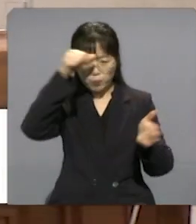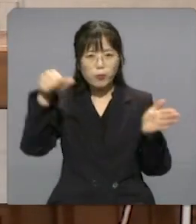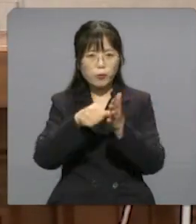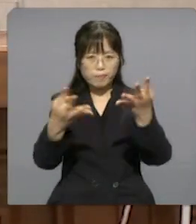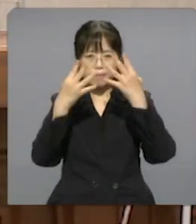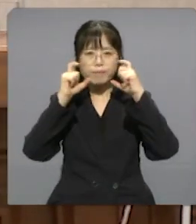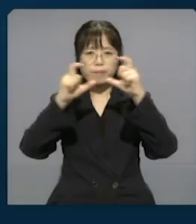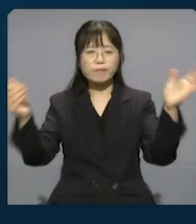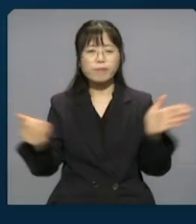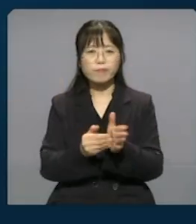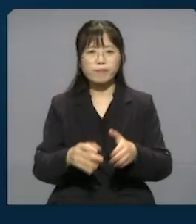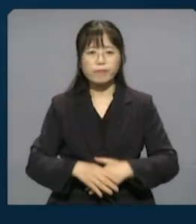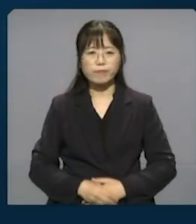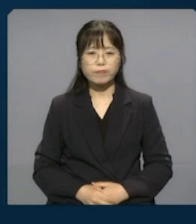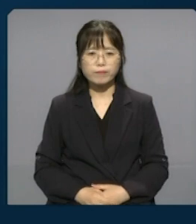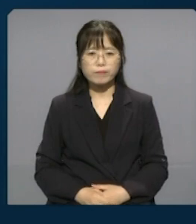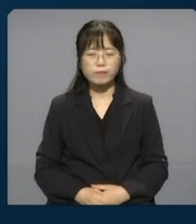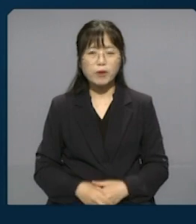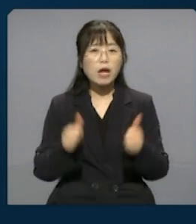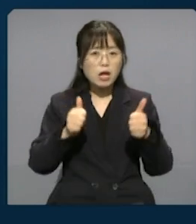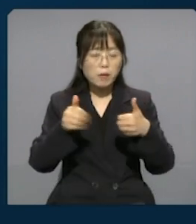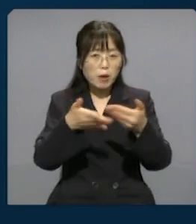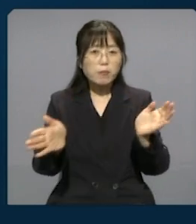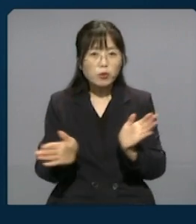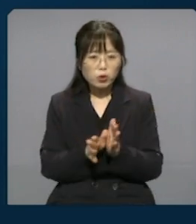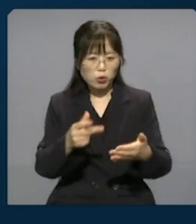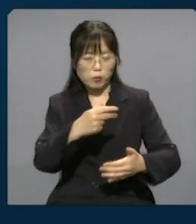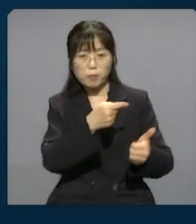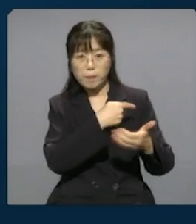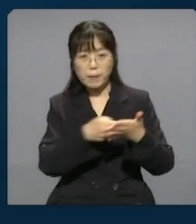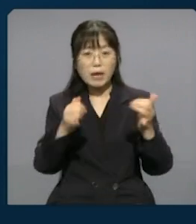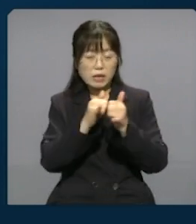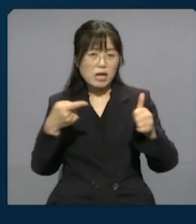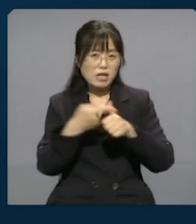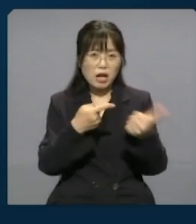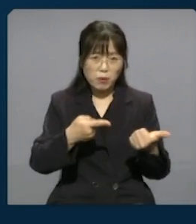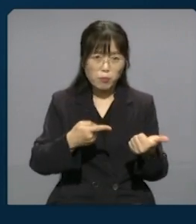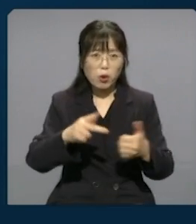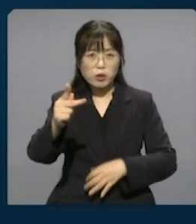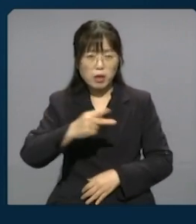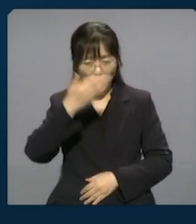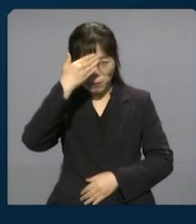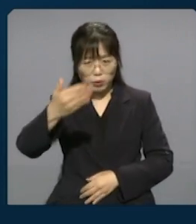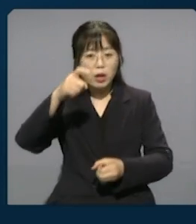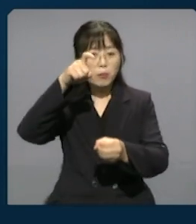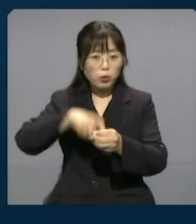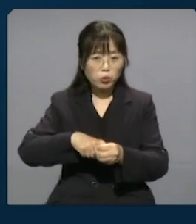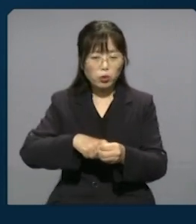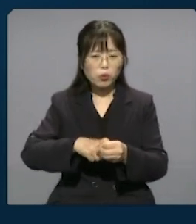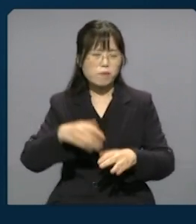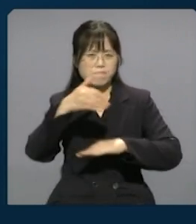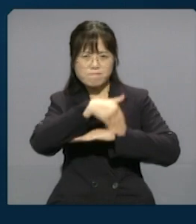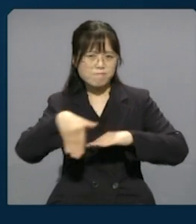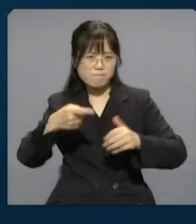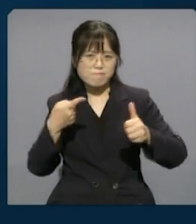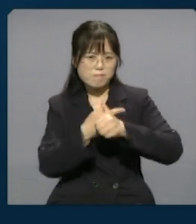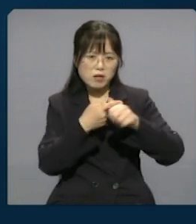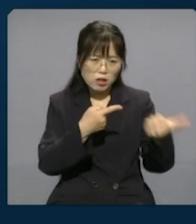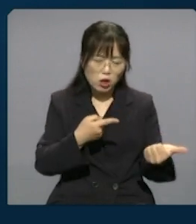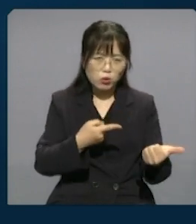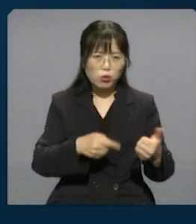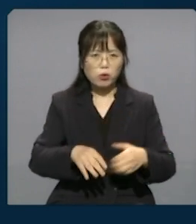무기징역을 선고했습니다. 재판부는 피해자를 살해해 채무를 면탈할 목적으로 계획적으로